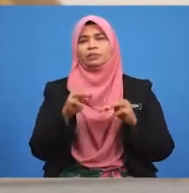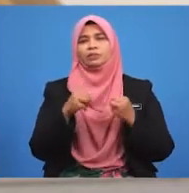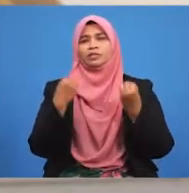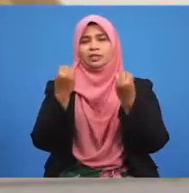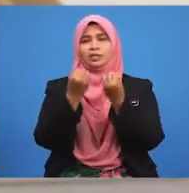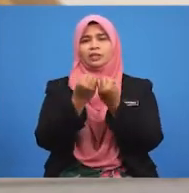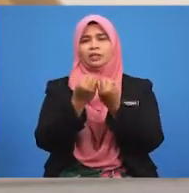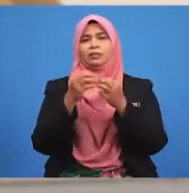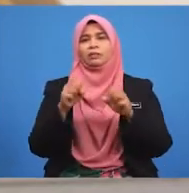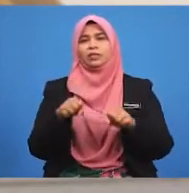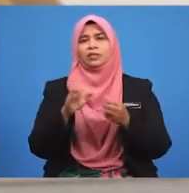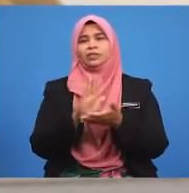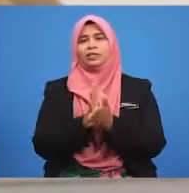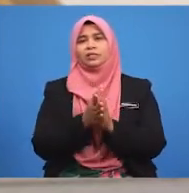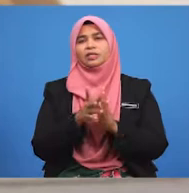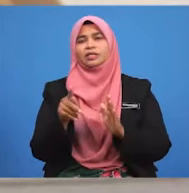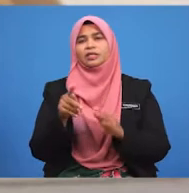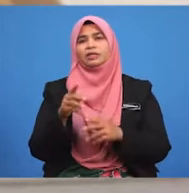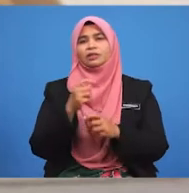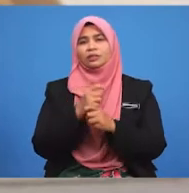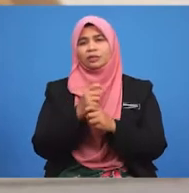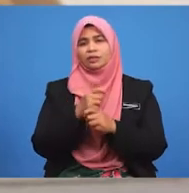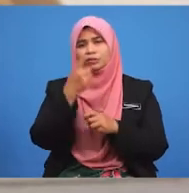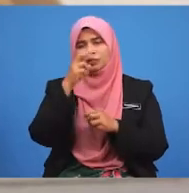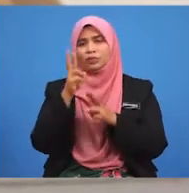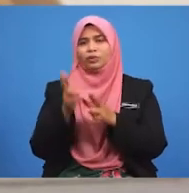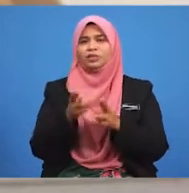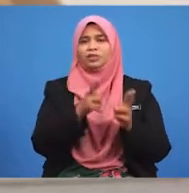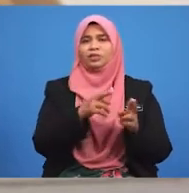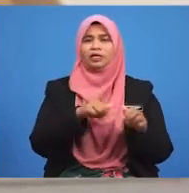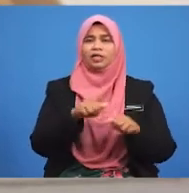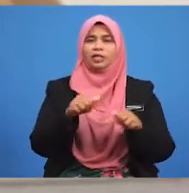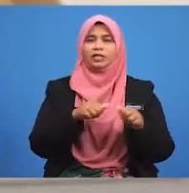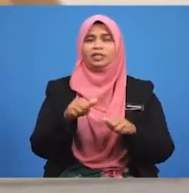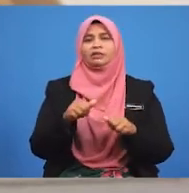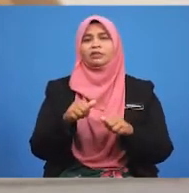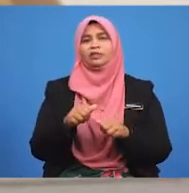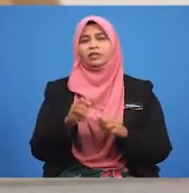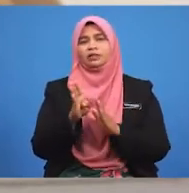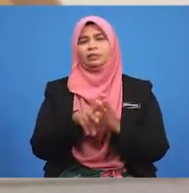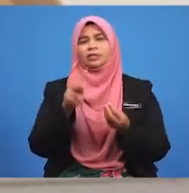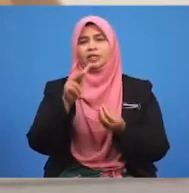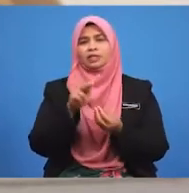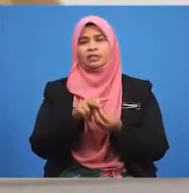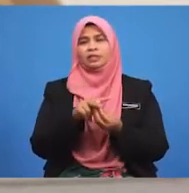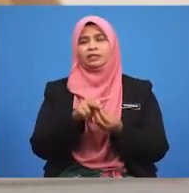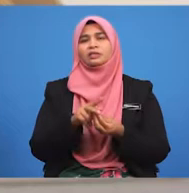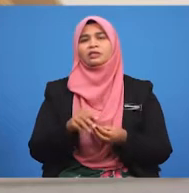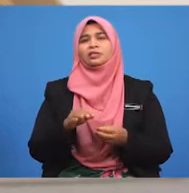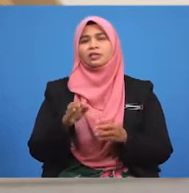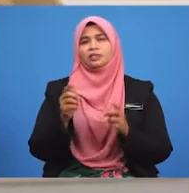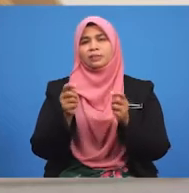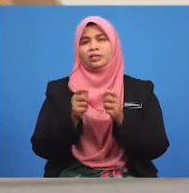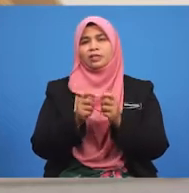mainkan peranan dalam merancang aktiviti berkesan seperti forum perdana, diskusi ilmu,